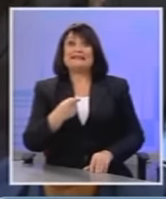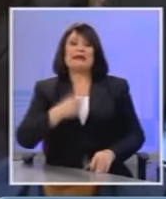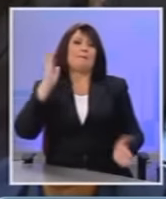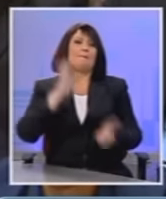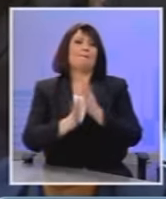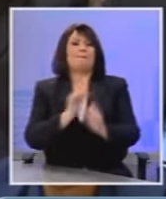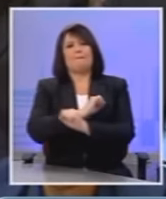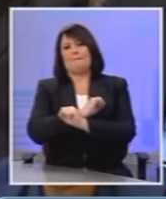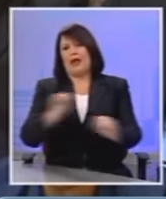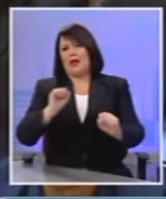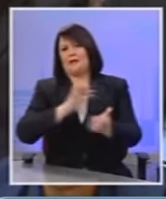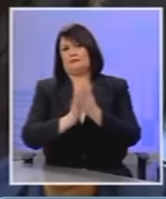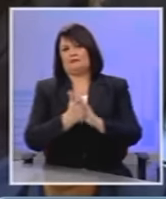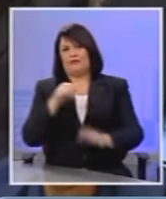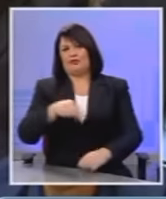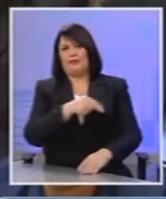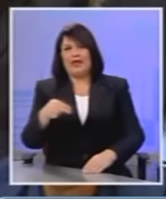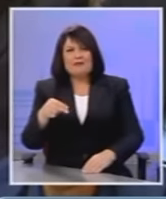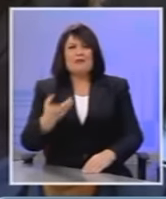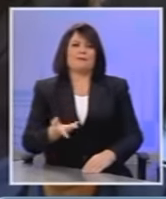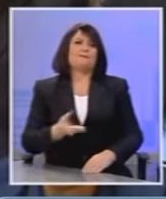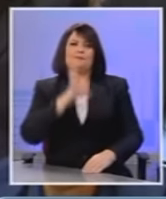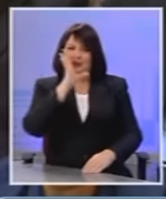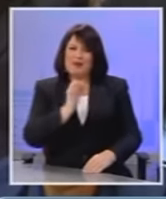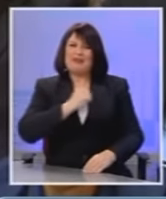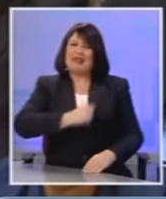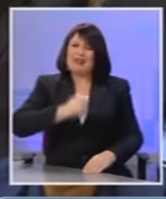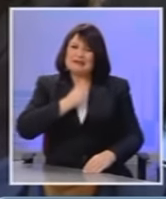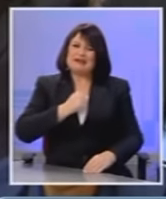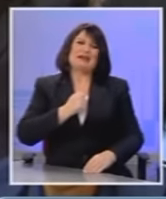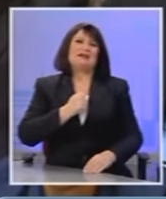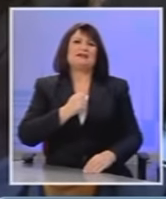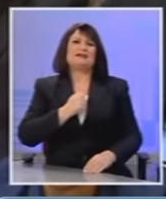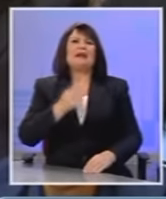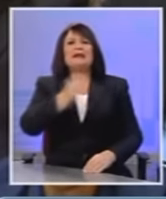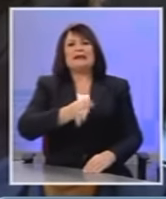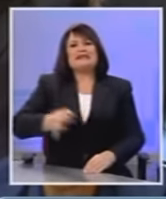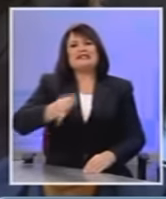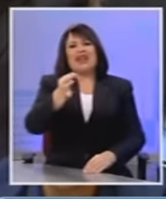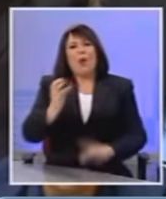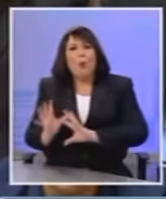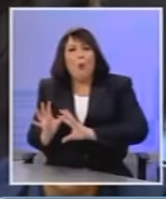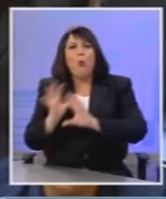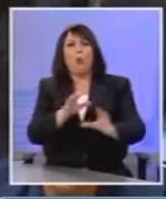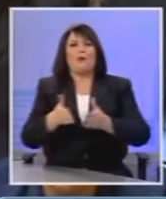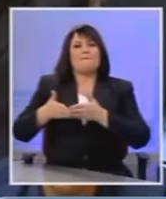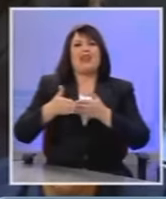θάλασσα. Πήρατε τους ανθρώπους αυτούς, τους πράγματι δυστυχείς, από τα νησιά, τους φορτώσατε σε πλοία, τους εξαφανίσατε